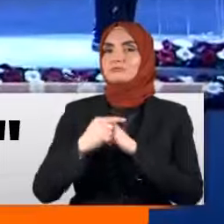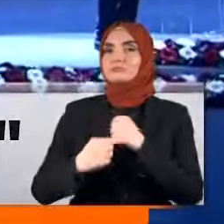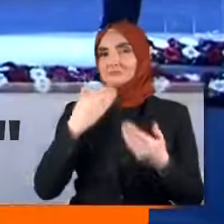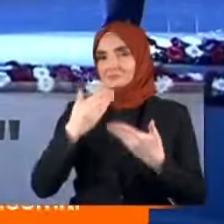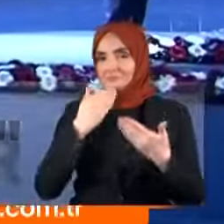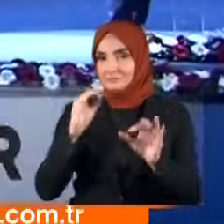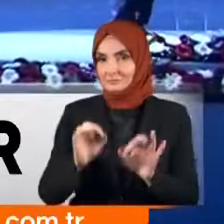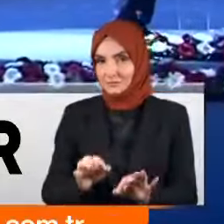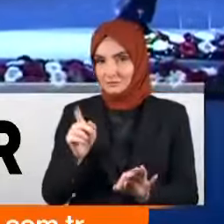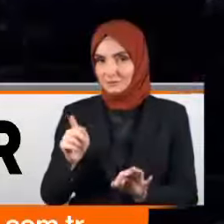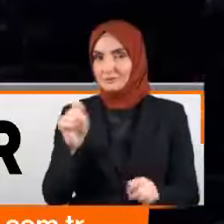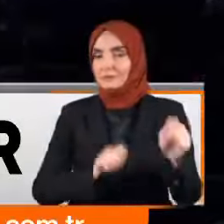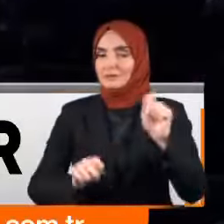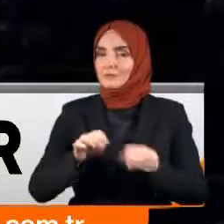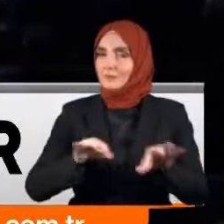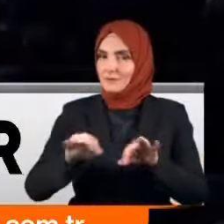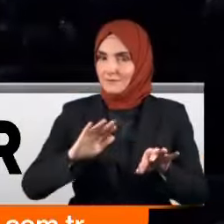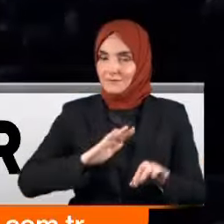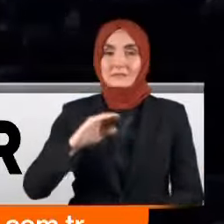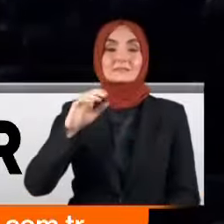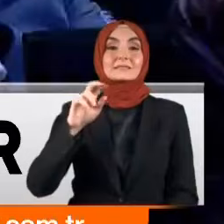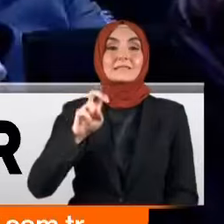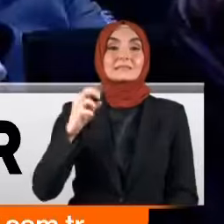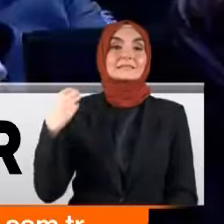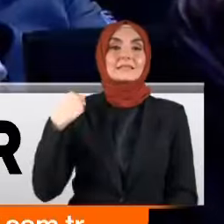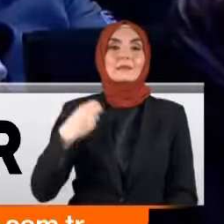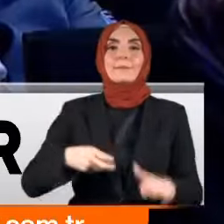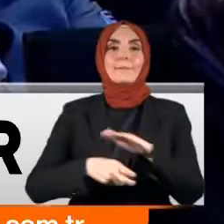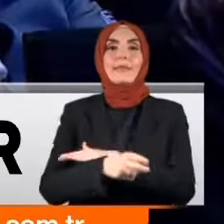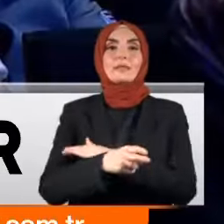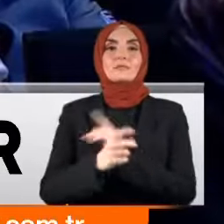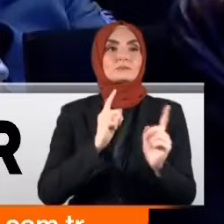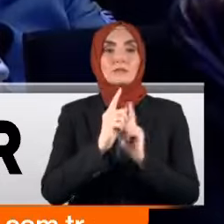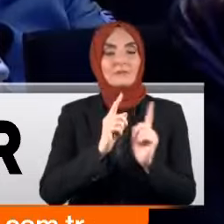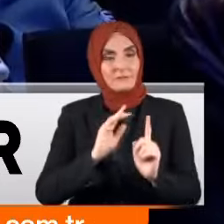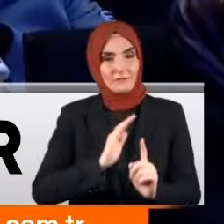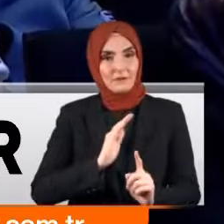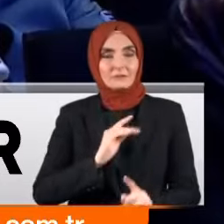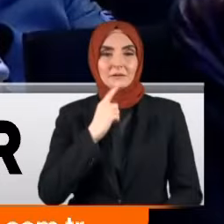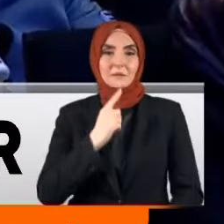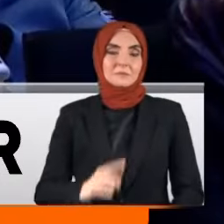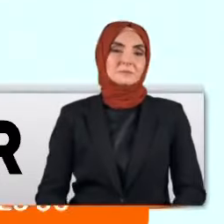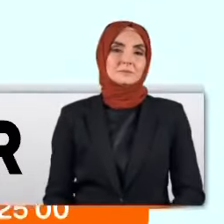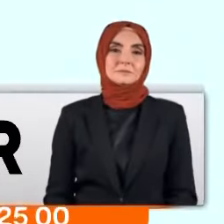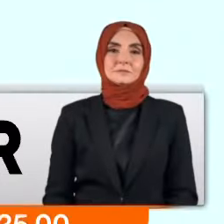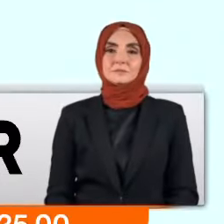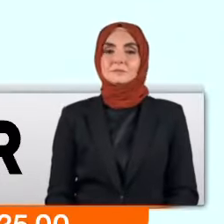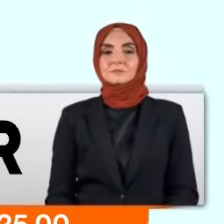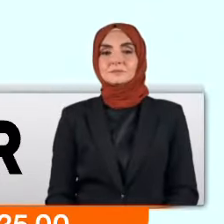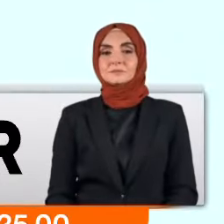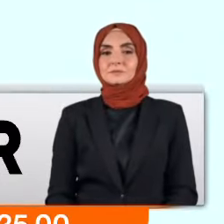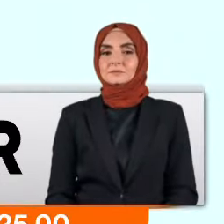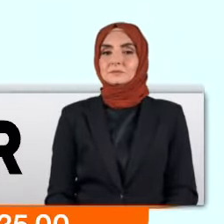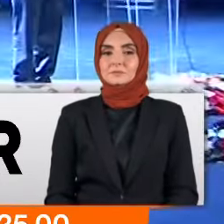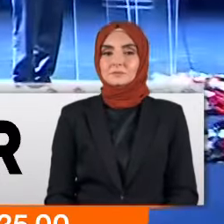Altınok yapılması planlanan 8 yeni metro hattını sıraladı. Yıldırım Beyazıt Üniversitesi, Esenboğa üzerinden Kızılay'a yeni bir metro